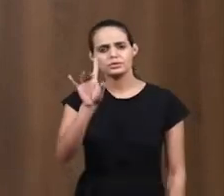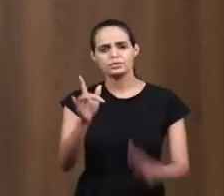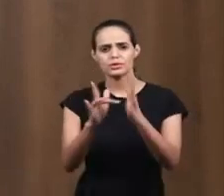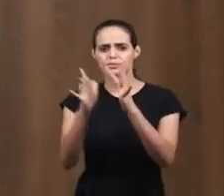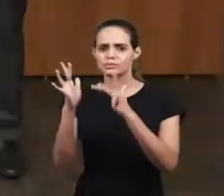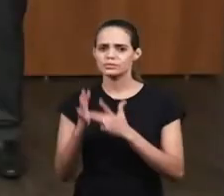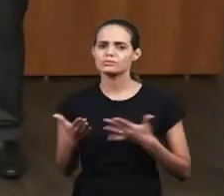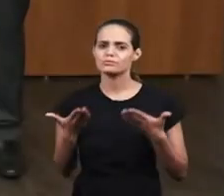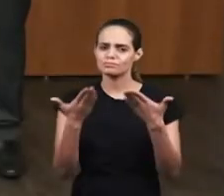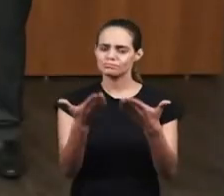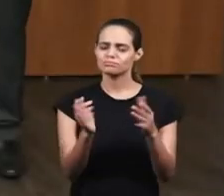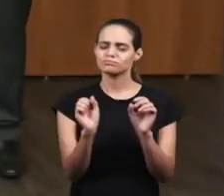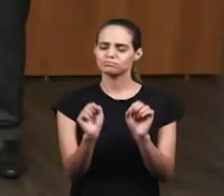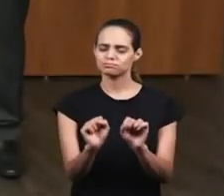kann.